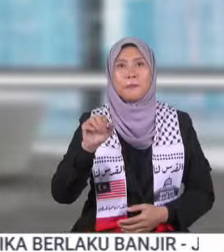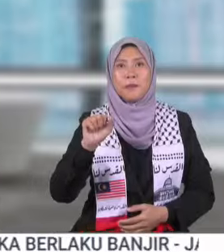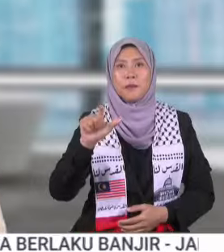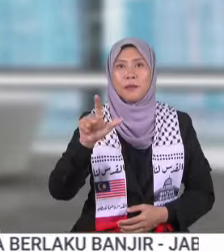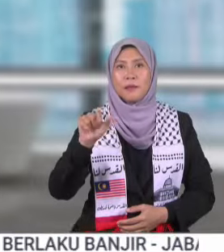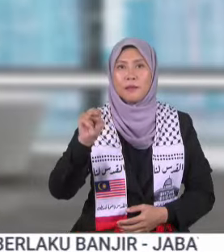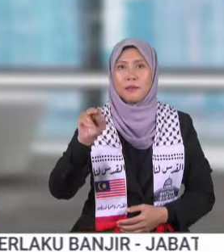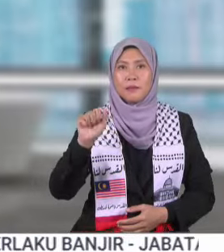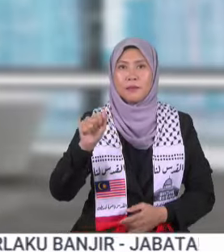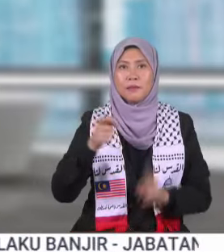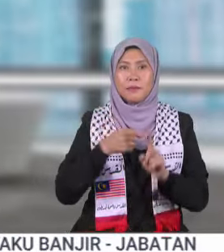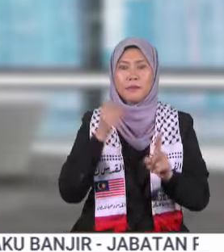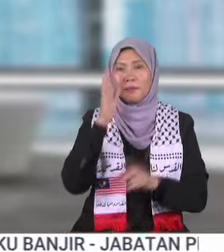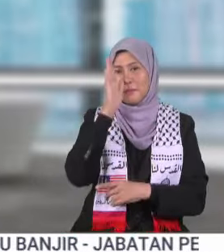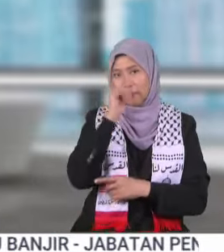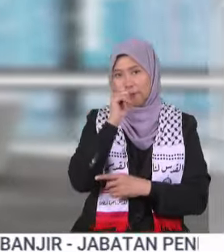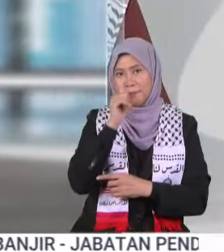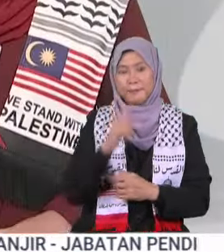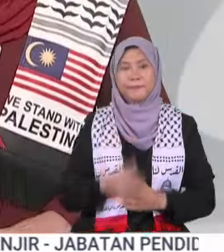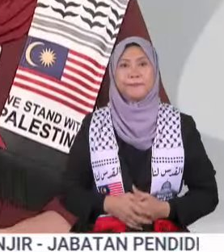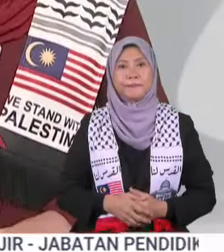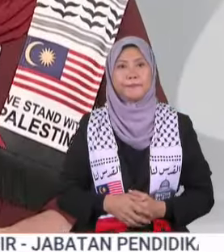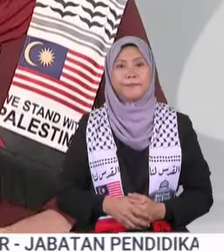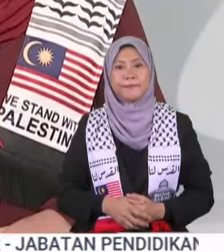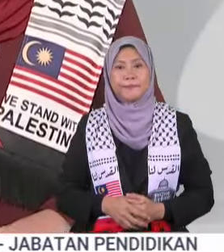langsung dari Melaka silakan